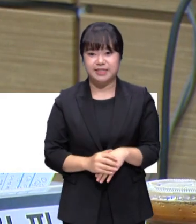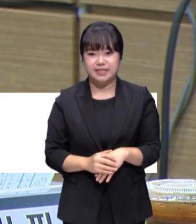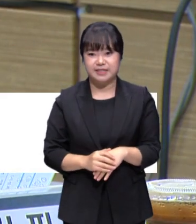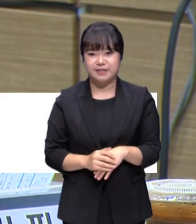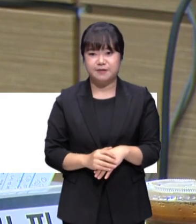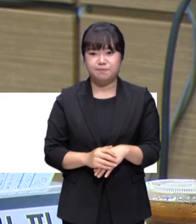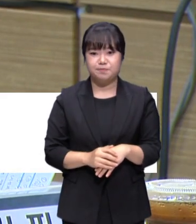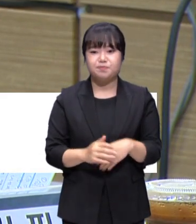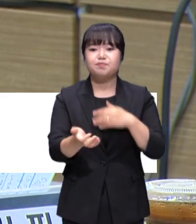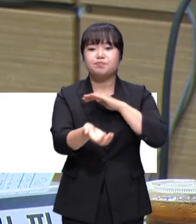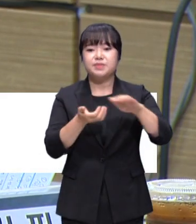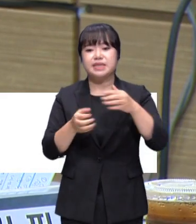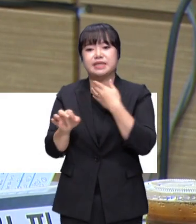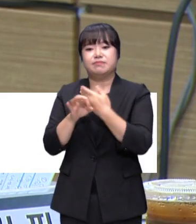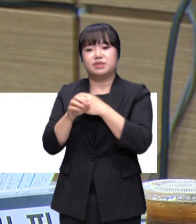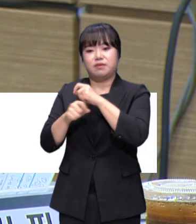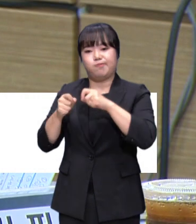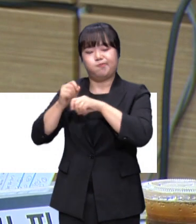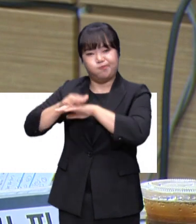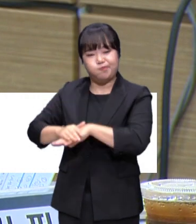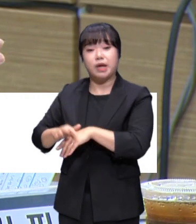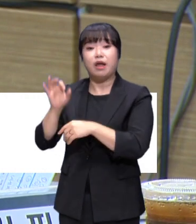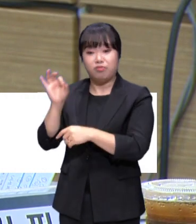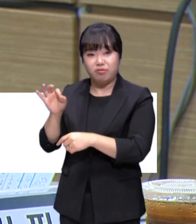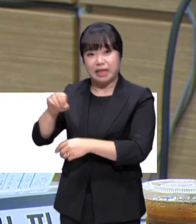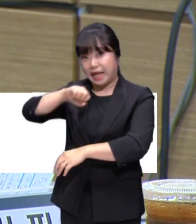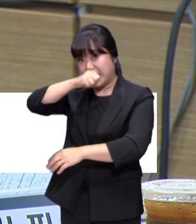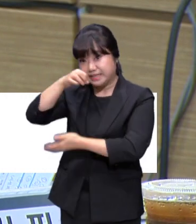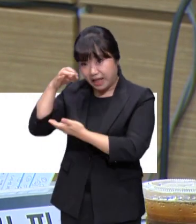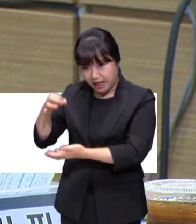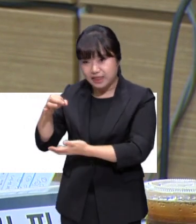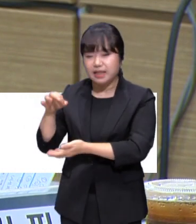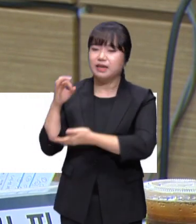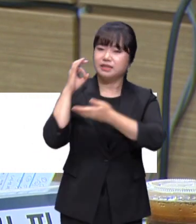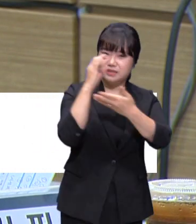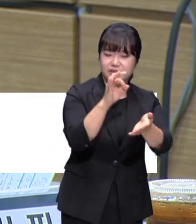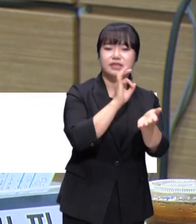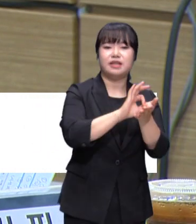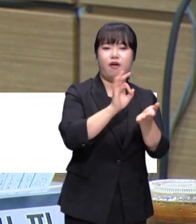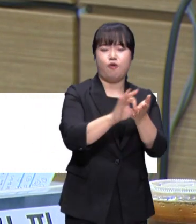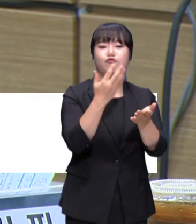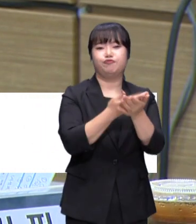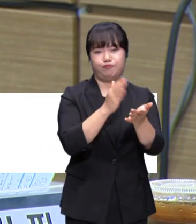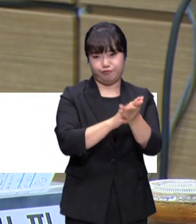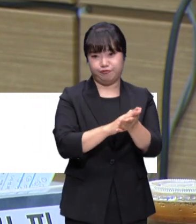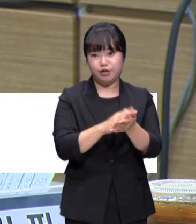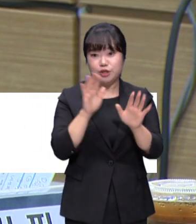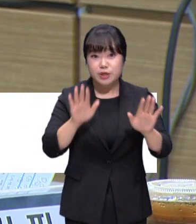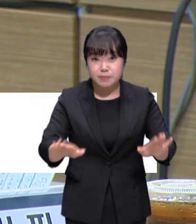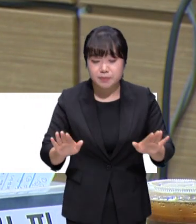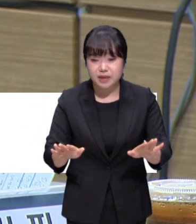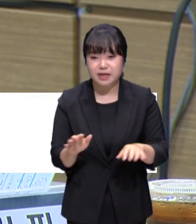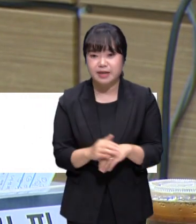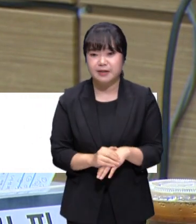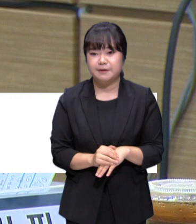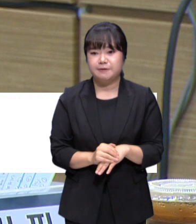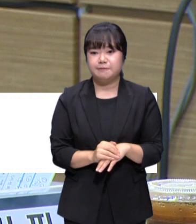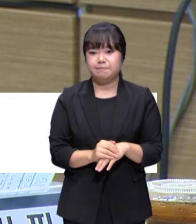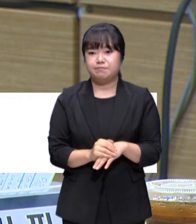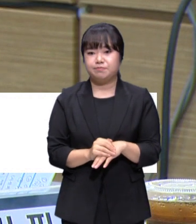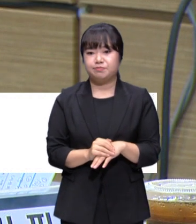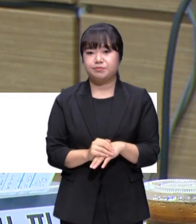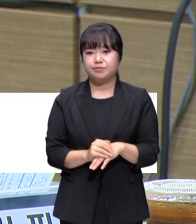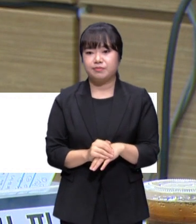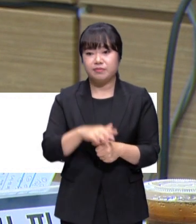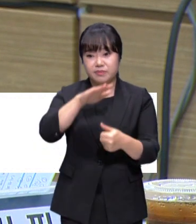예비비라든지 또는 재해특보를 요청을 해서 처리를 할 것이고요. 또 저희들도 이번에 오해 그